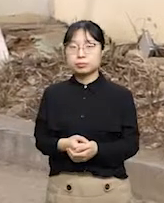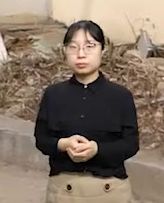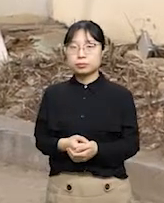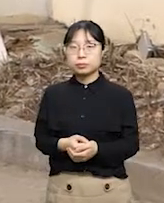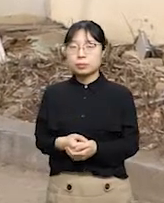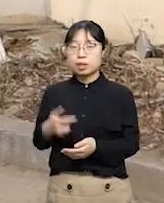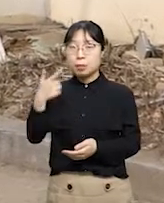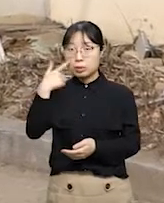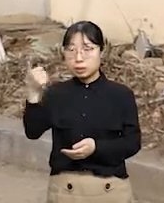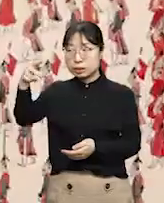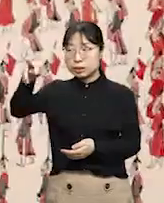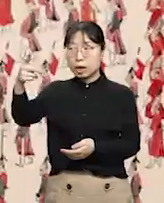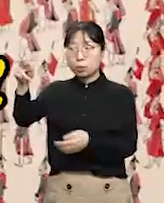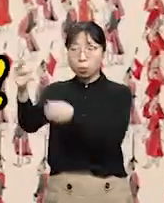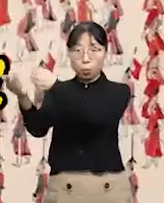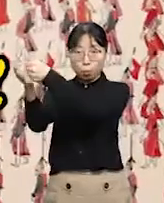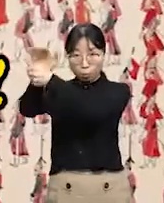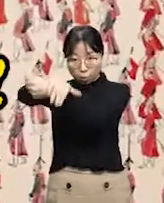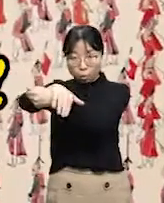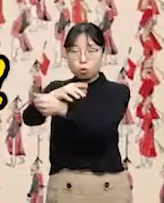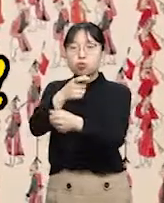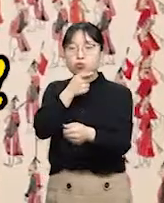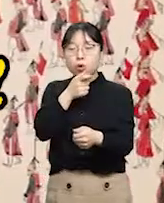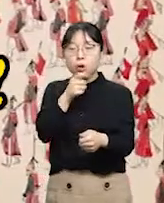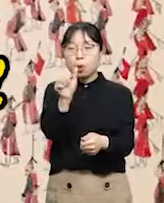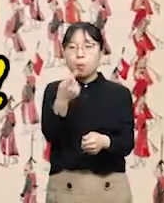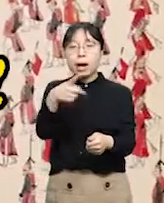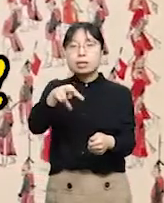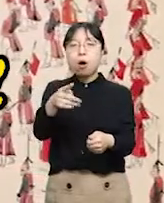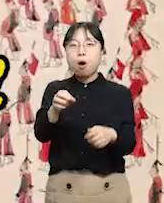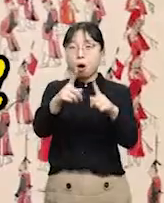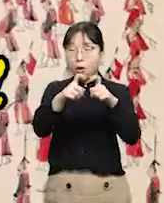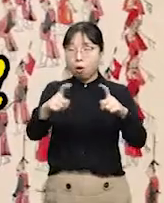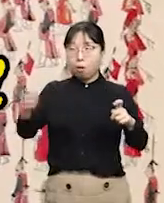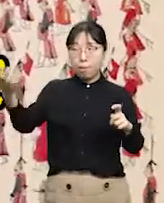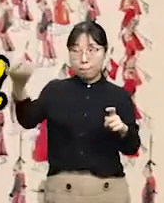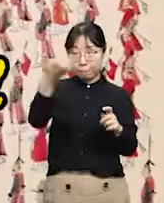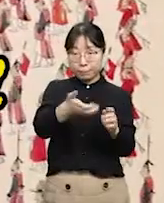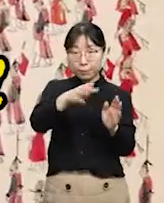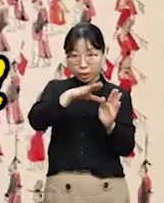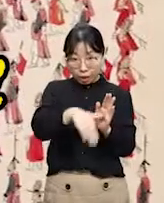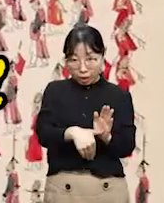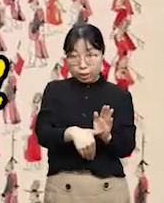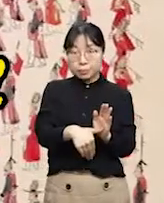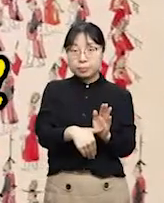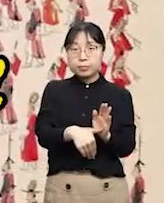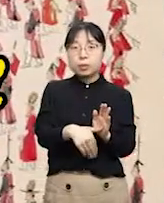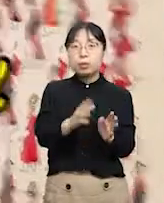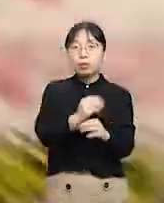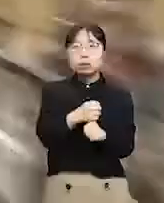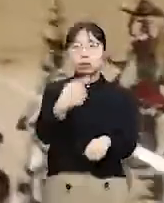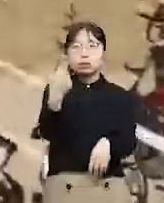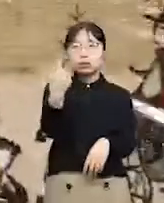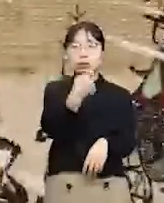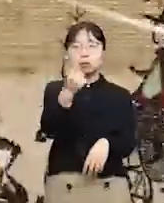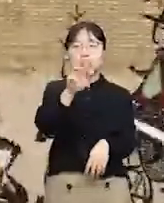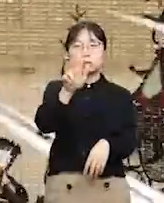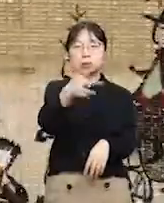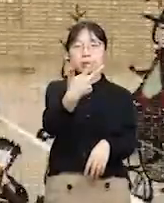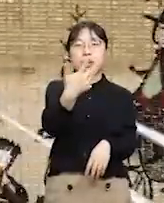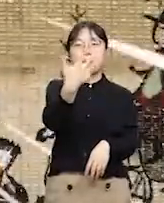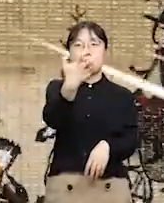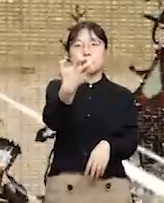아버지 사도세자의 묘를 수원 화산으로 현룡원으로 옮길 때 네. 1789년 이곳에